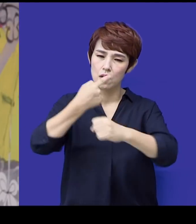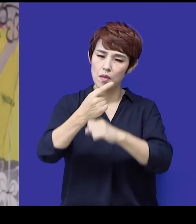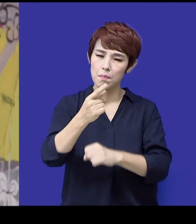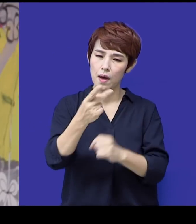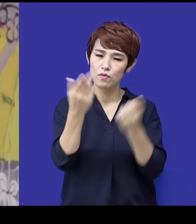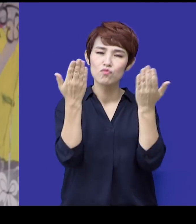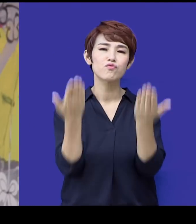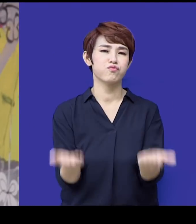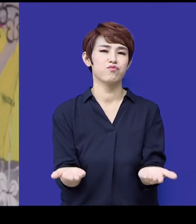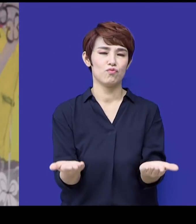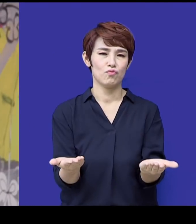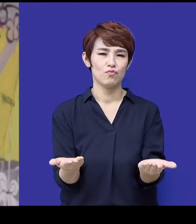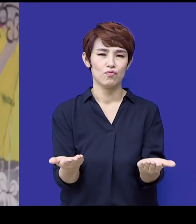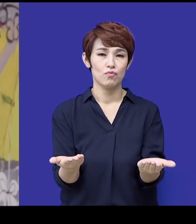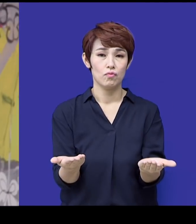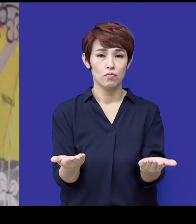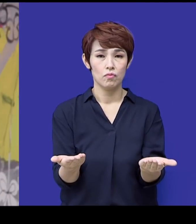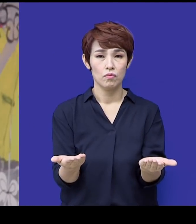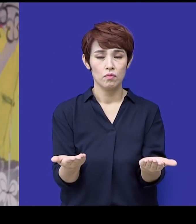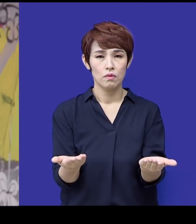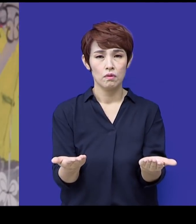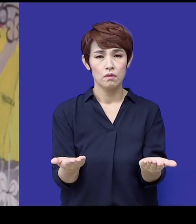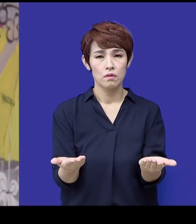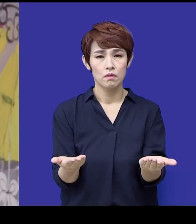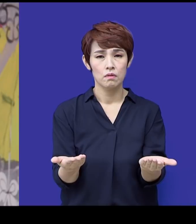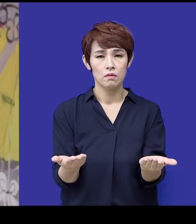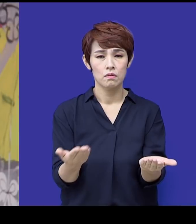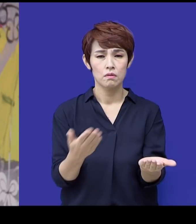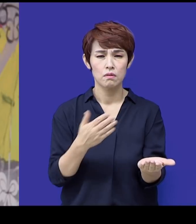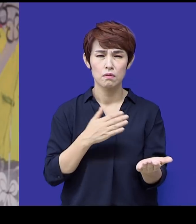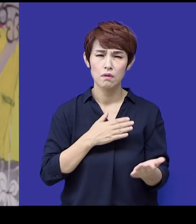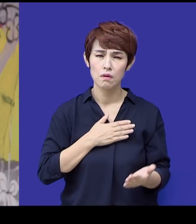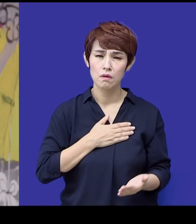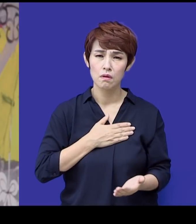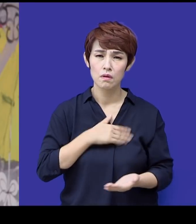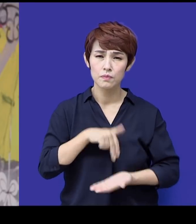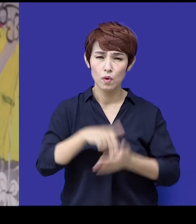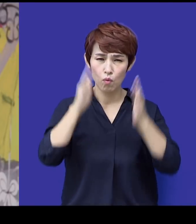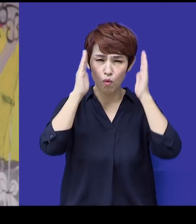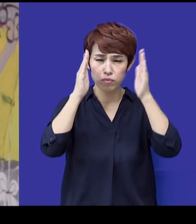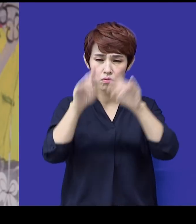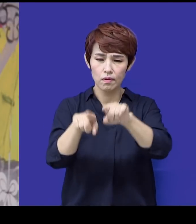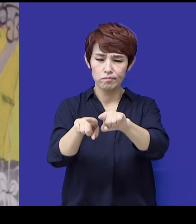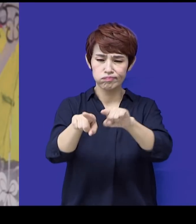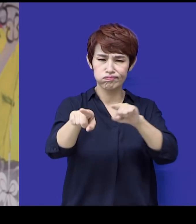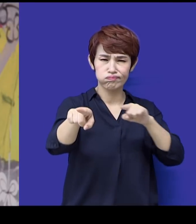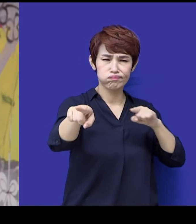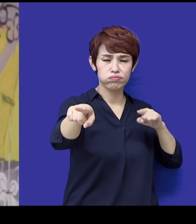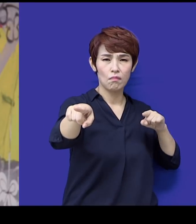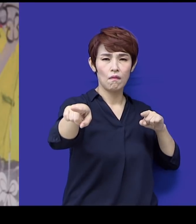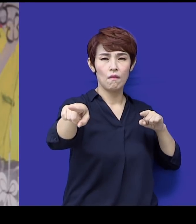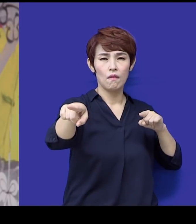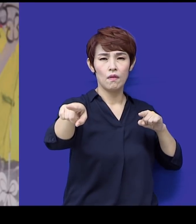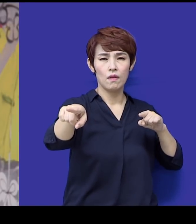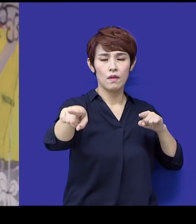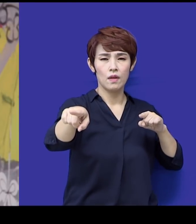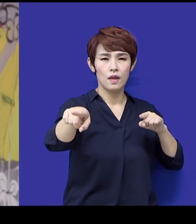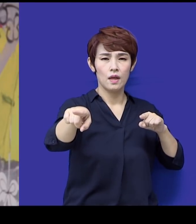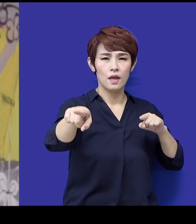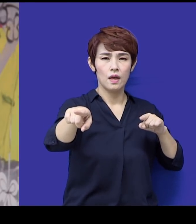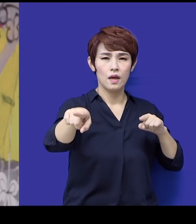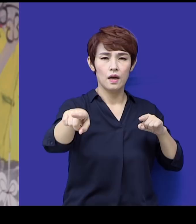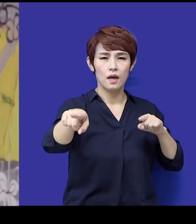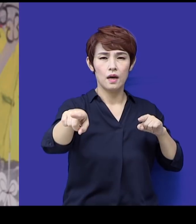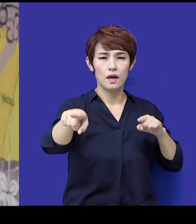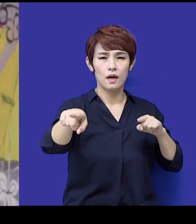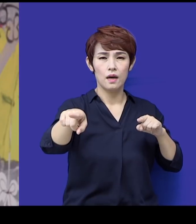이제 그 어린 나이에 이렇게 쉬니까 마음에 남하고 뒤떨어지는 것 같고 혼자 외톨이 되는 것 같고 네.